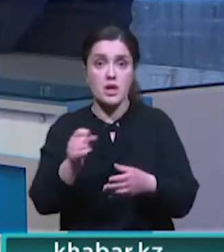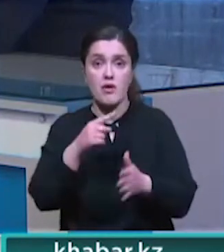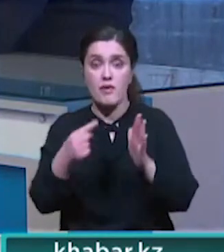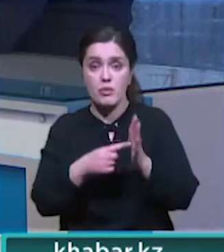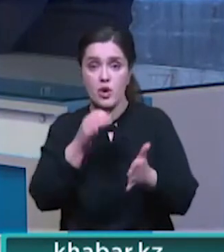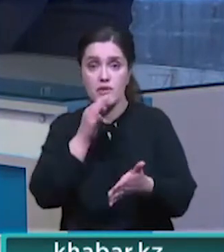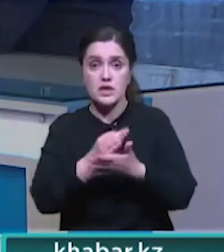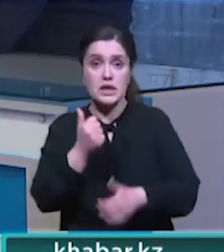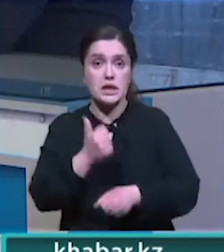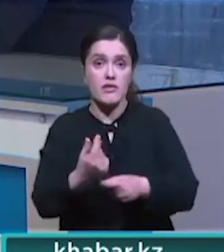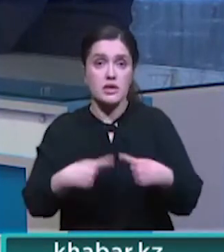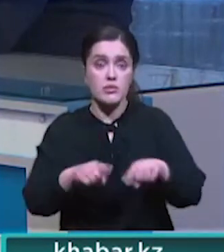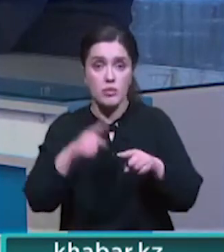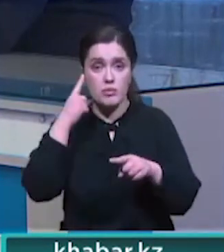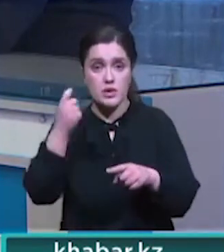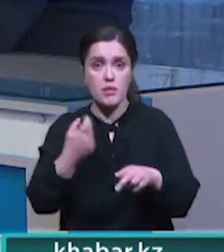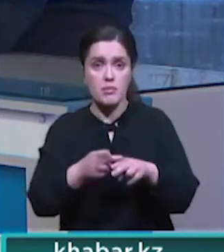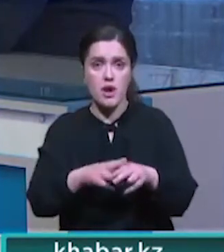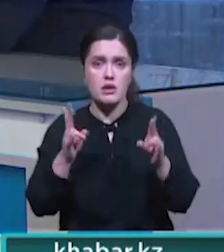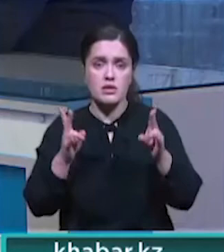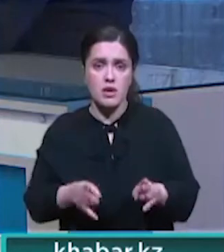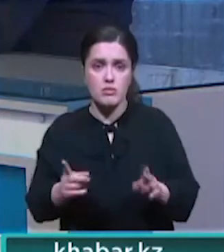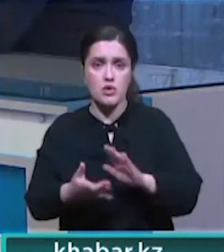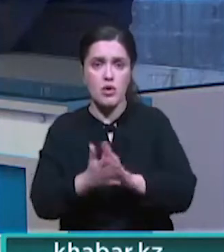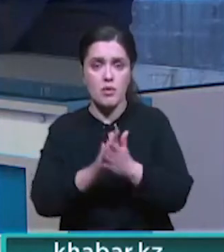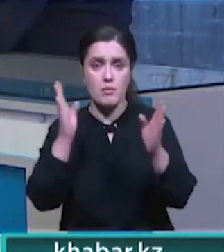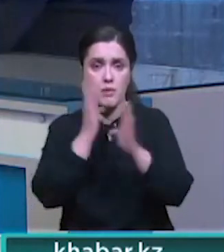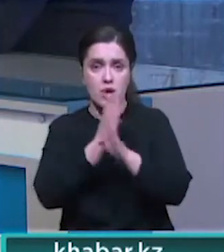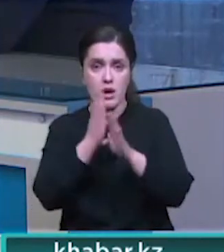вопросы отвечал глава департамента предупреждения чрезвычайных ситуаций МЧС Рустамбек Амрин.